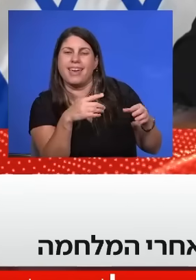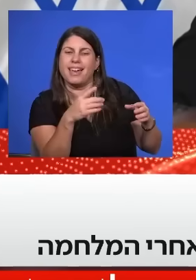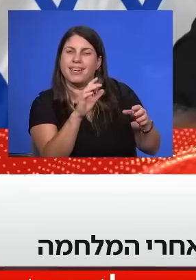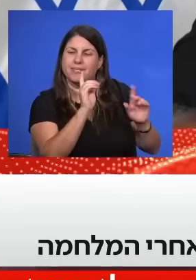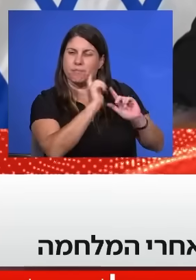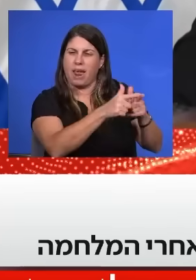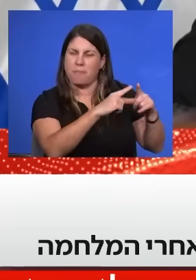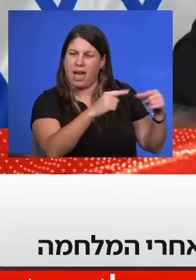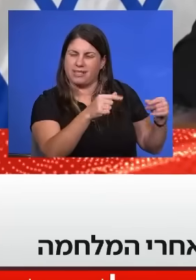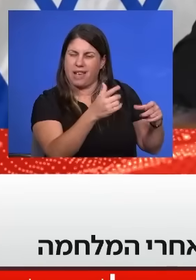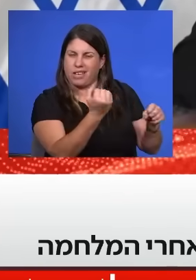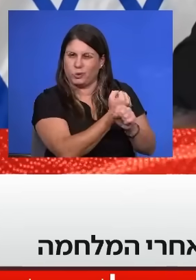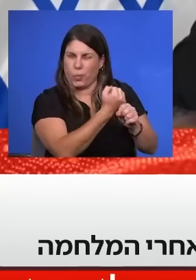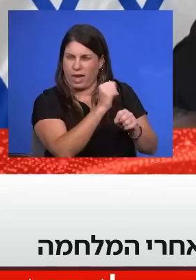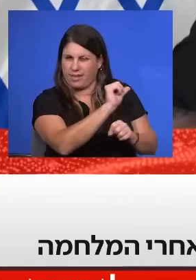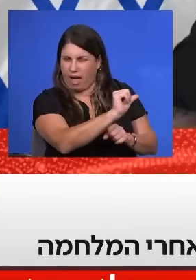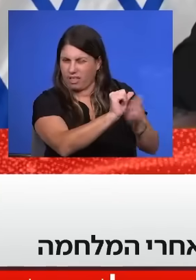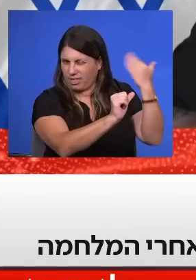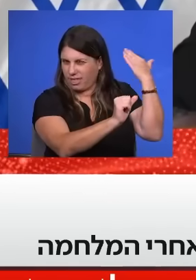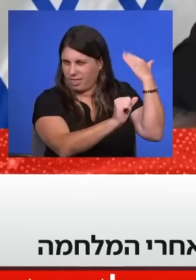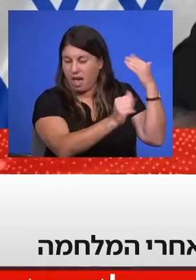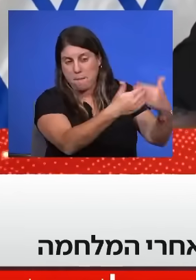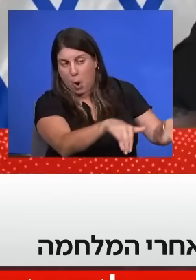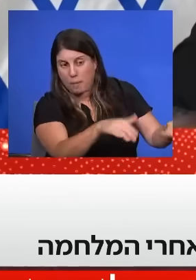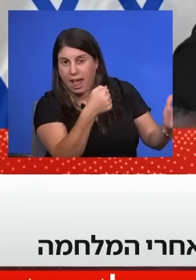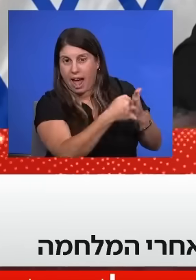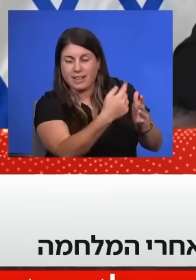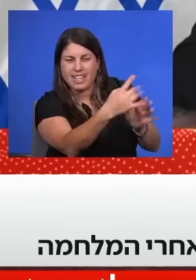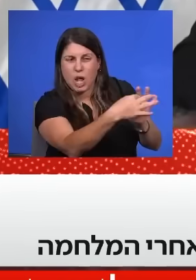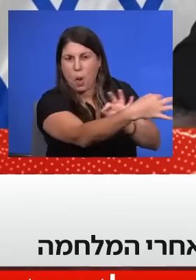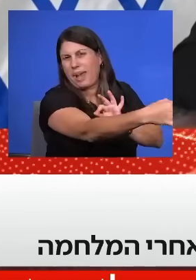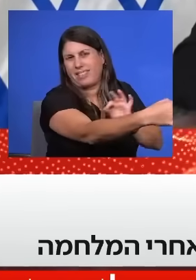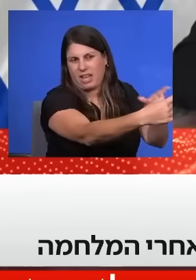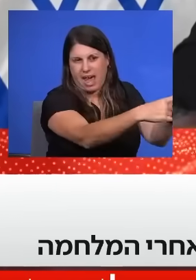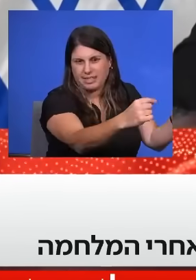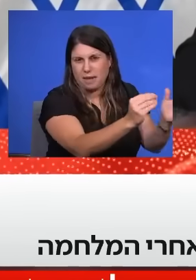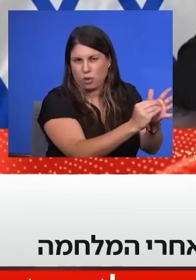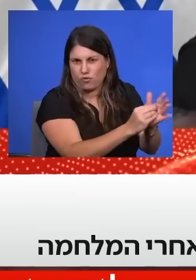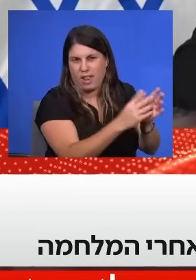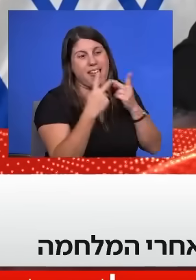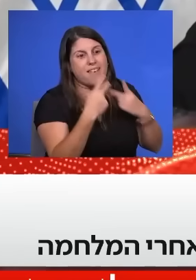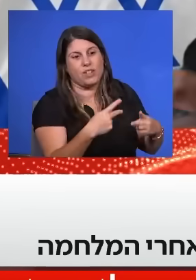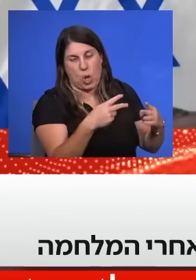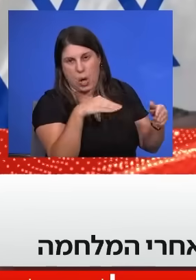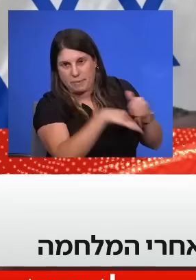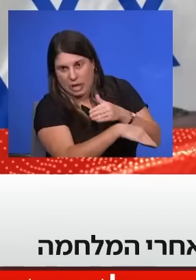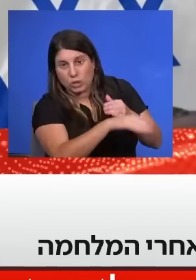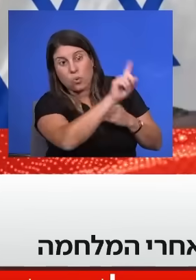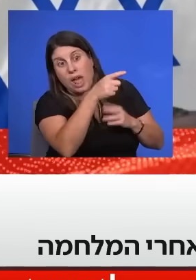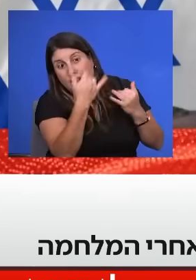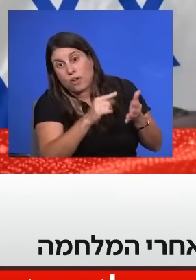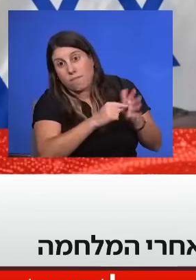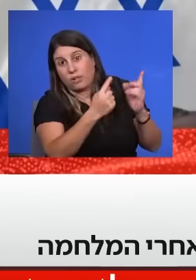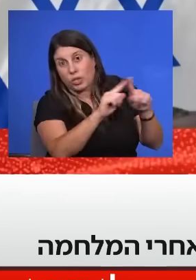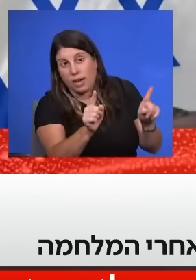עד לנקודה בערך קילומטר, אז זה היה כדי לפתור את המנהרות, עכשיו יכול להיות שיהיו לה יעדים אחרים. וכמו שאנחנו